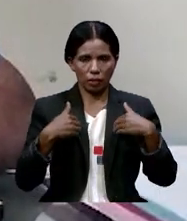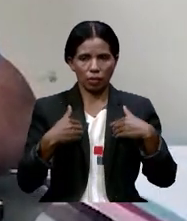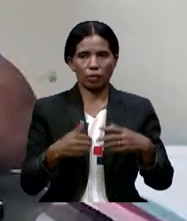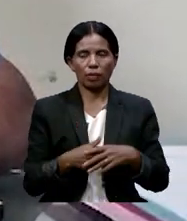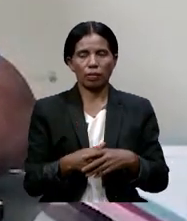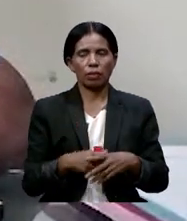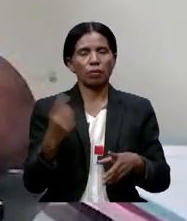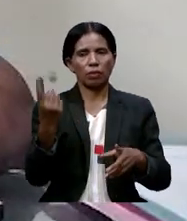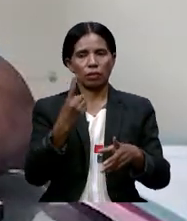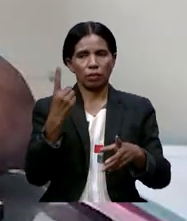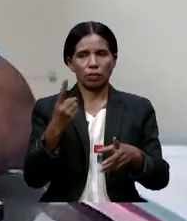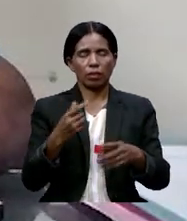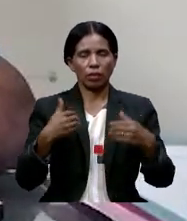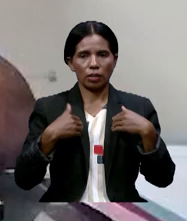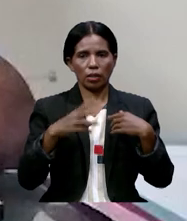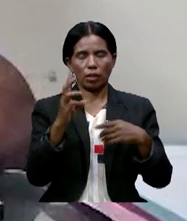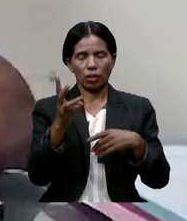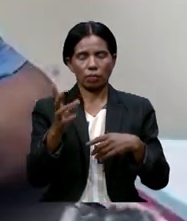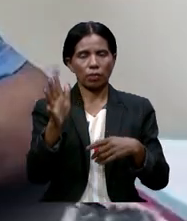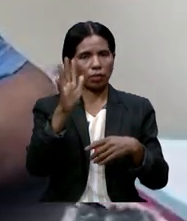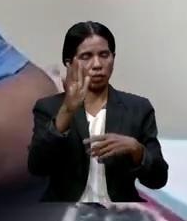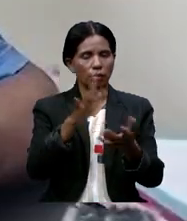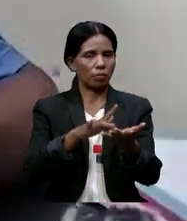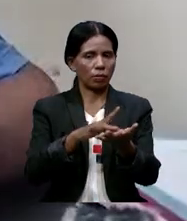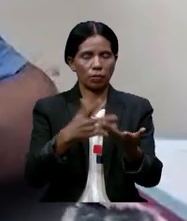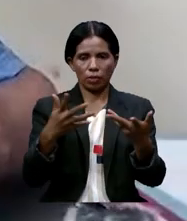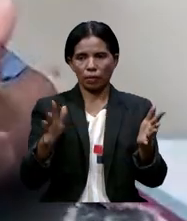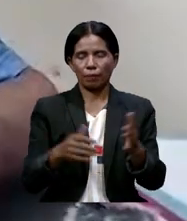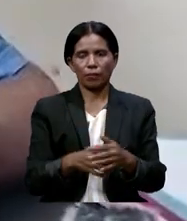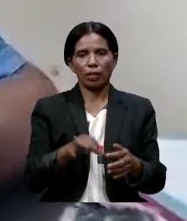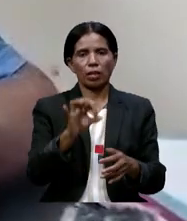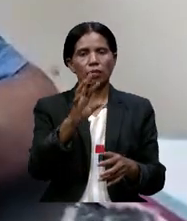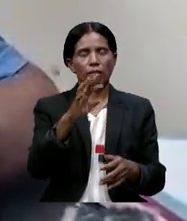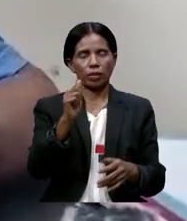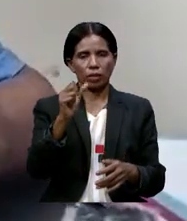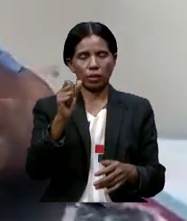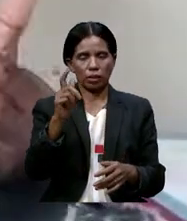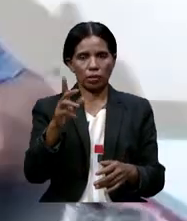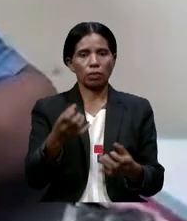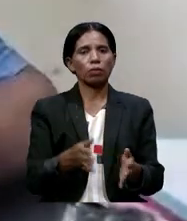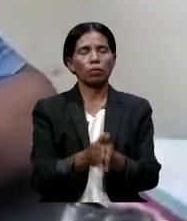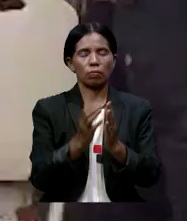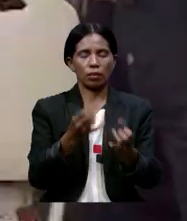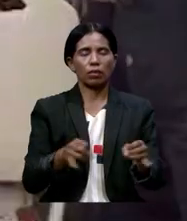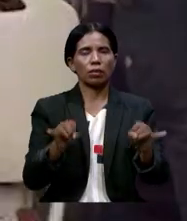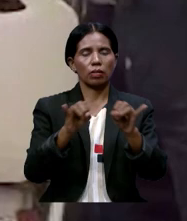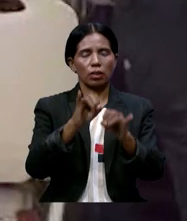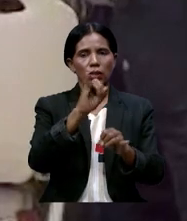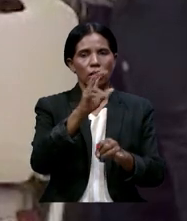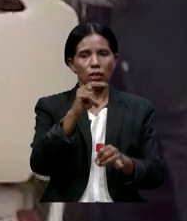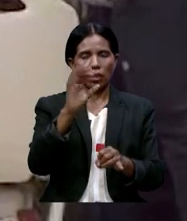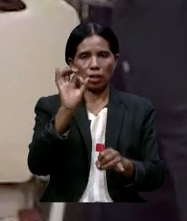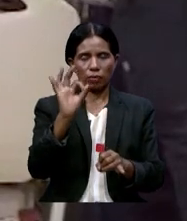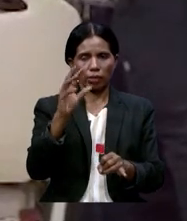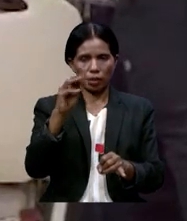so ya 65 maklaya Francisco Armando Husuba Instituto Nacional Farmácia no produto médico